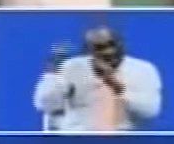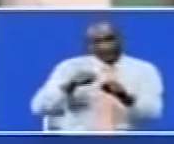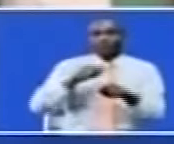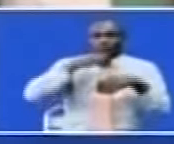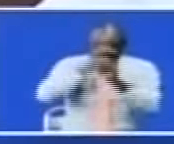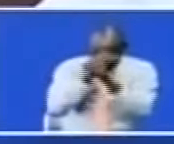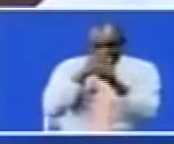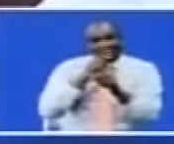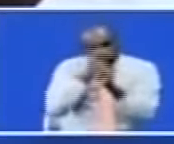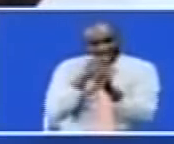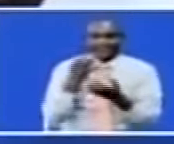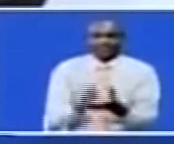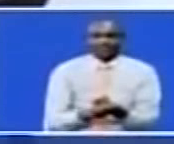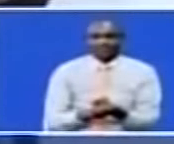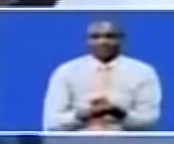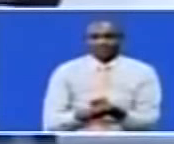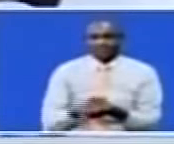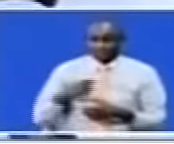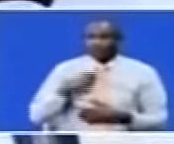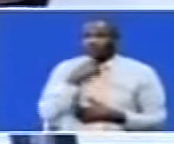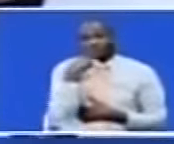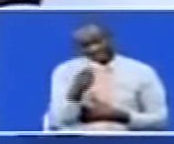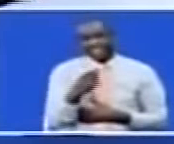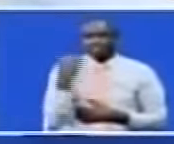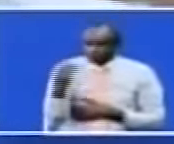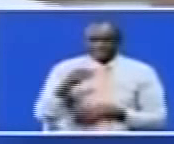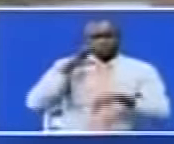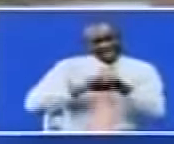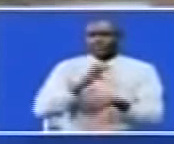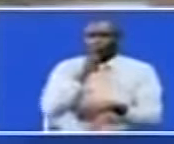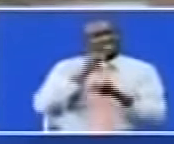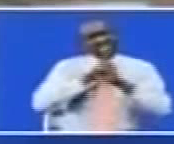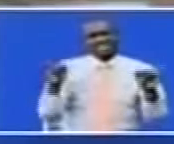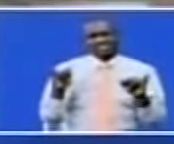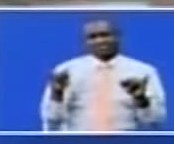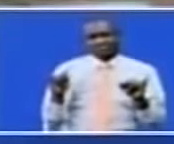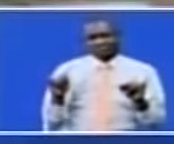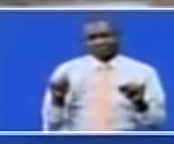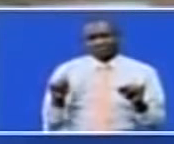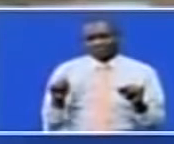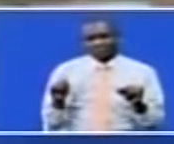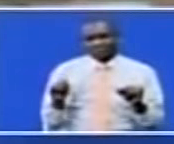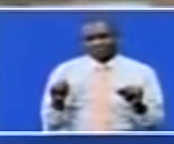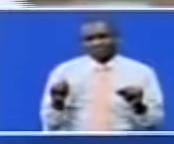apimwe. Nataka pipe, yani maji, watoto wapate ile maji safi.